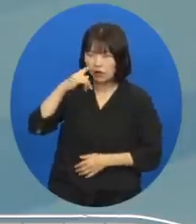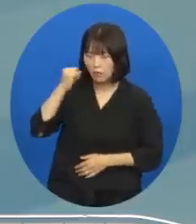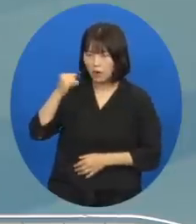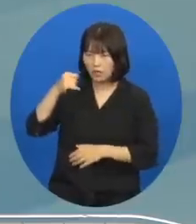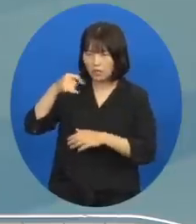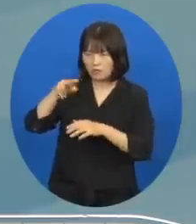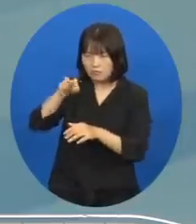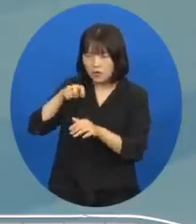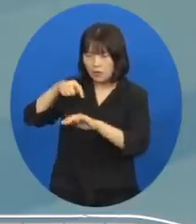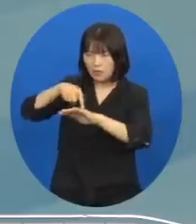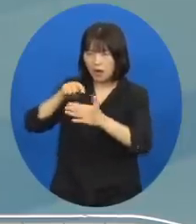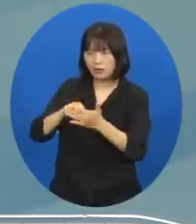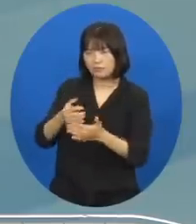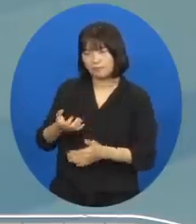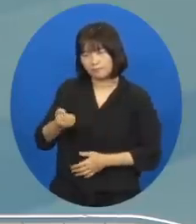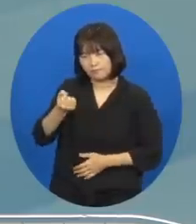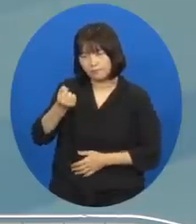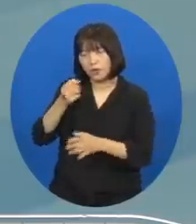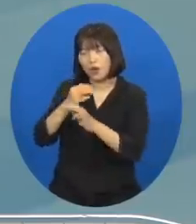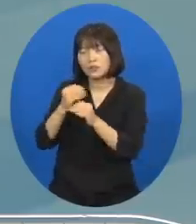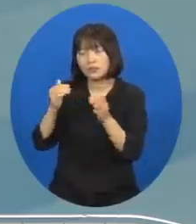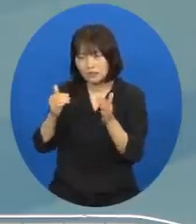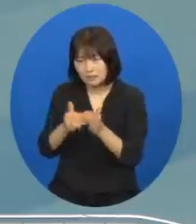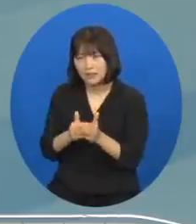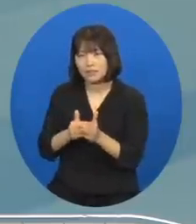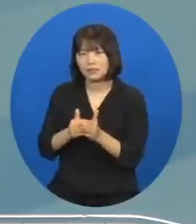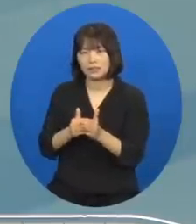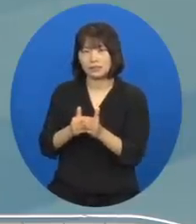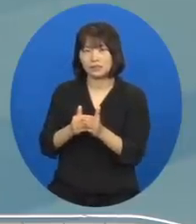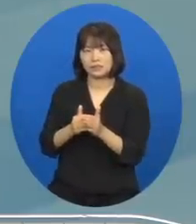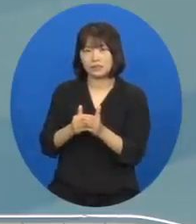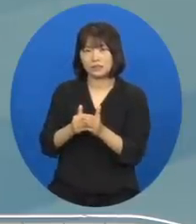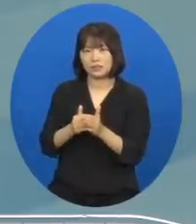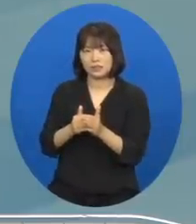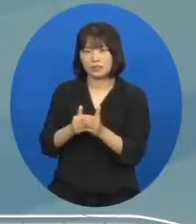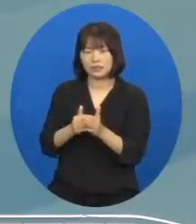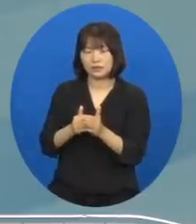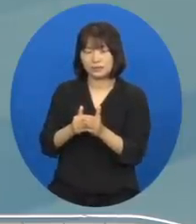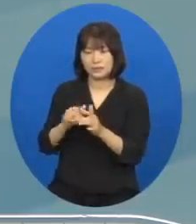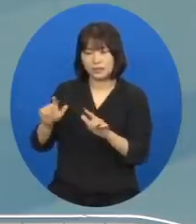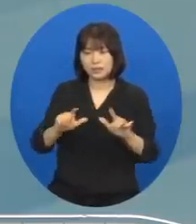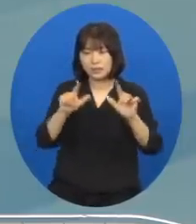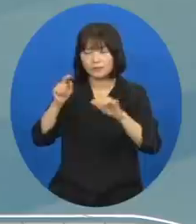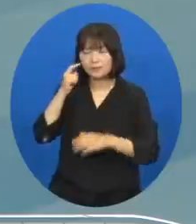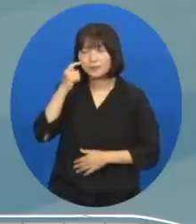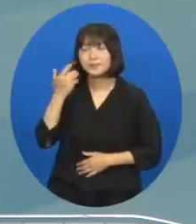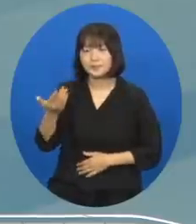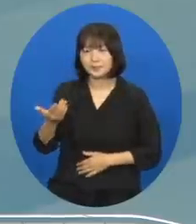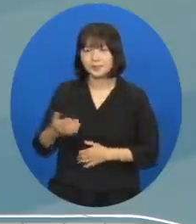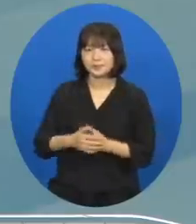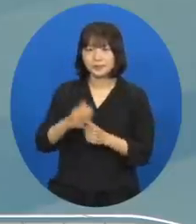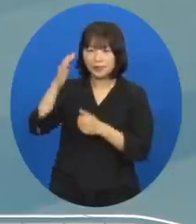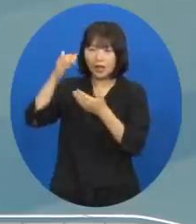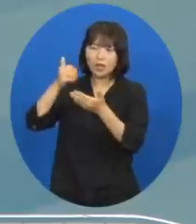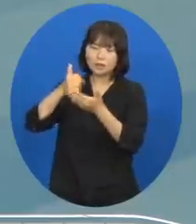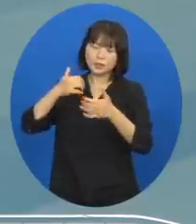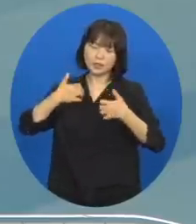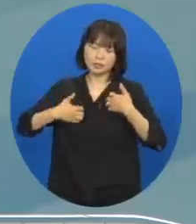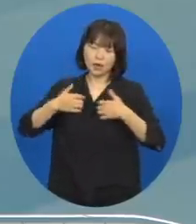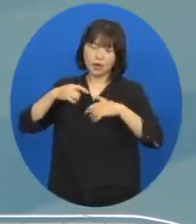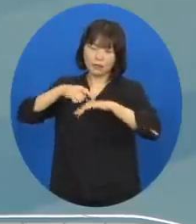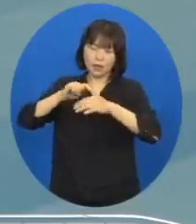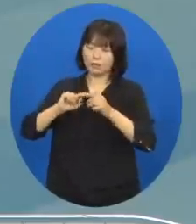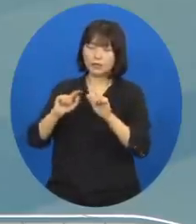가지고 사시려고 하시는 겁니까? 언제까지 그런 마음 가지고 사시려고 하세요? 하나님이 기뻐하는 마음